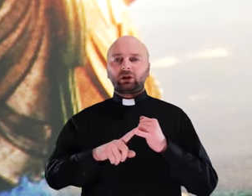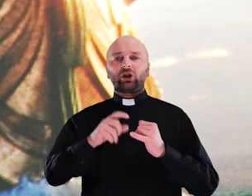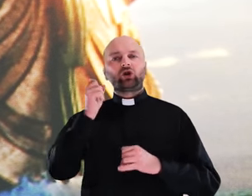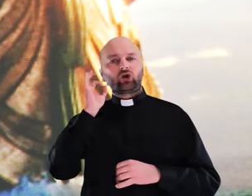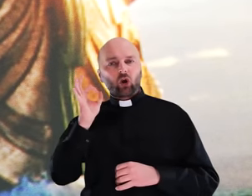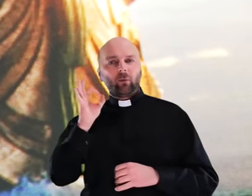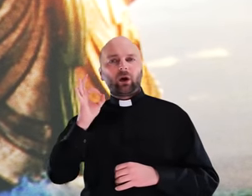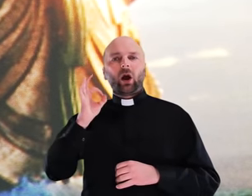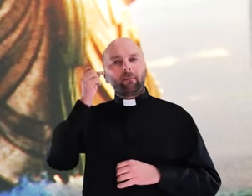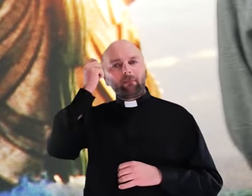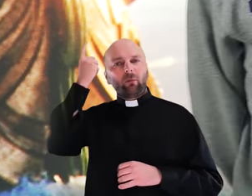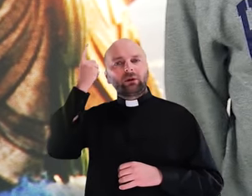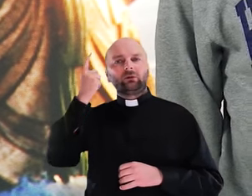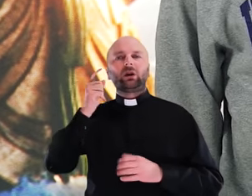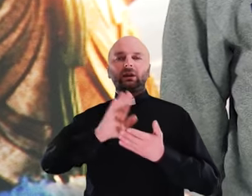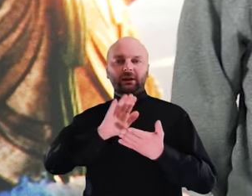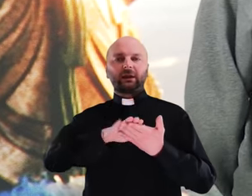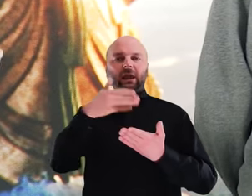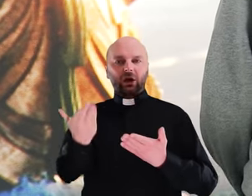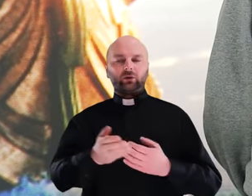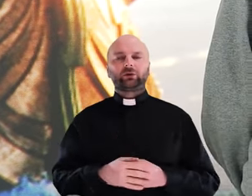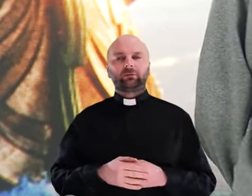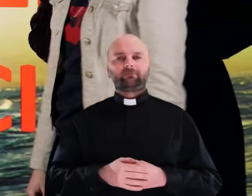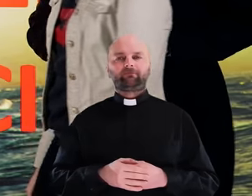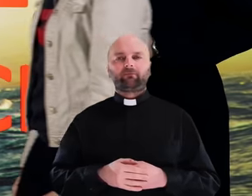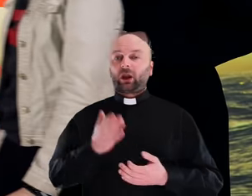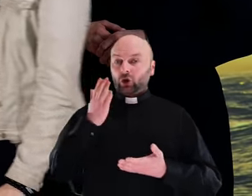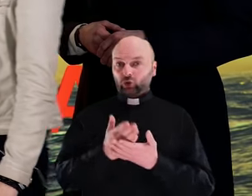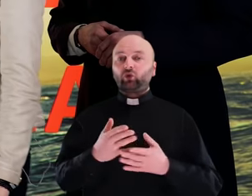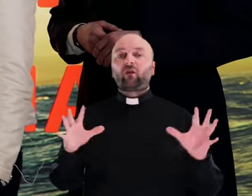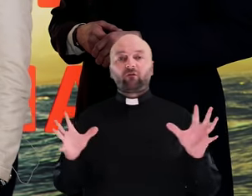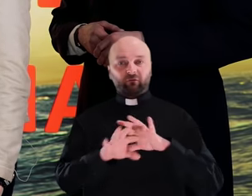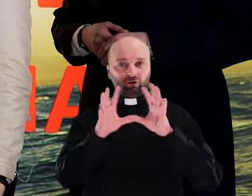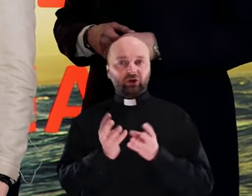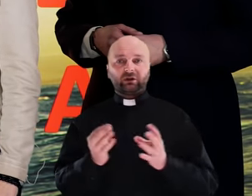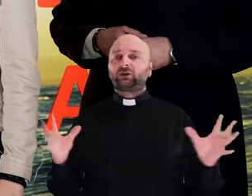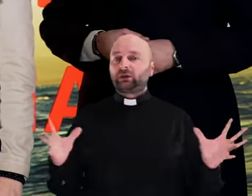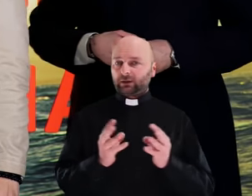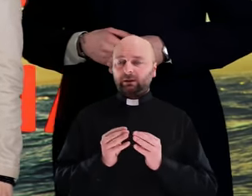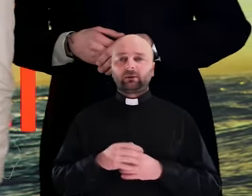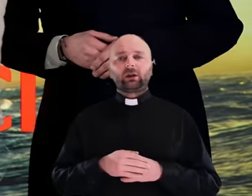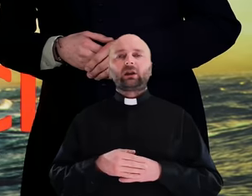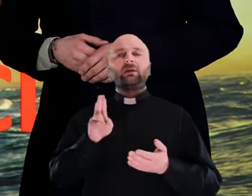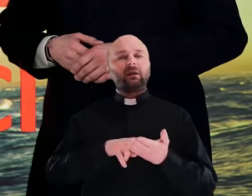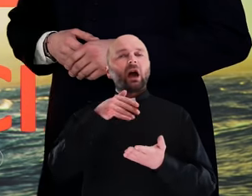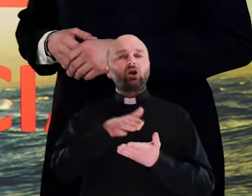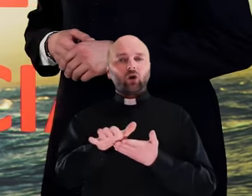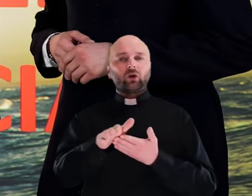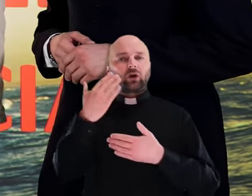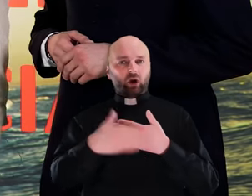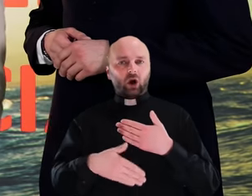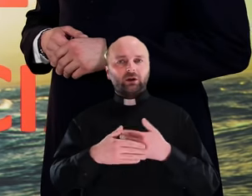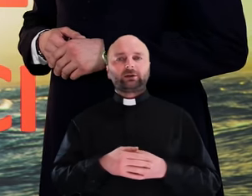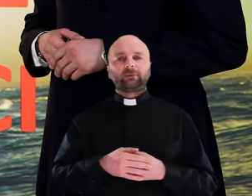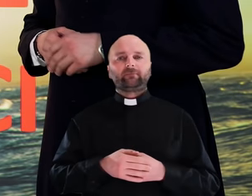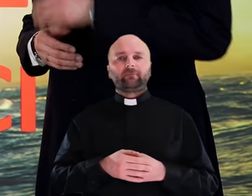również odpowiednio nagrodzić. Skoro już jesteście wszyscy, to na zakończenie naszego pierwszego odcinka pomódlmy się